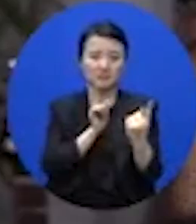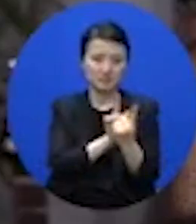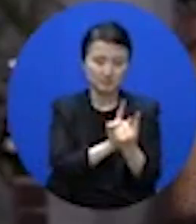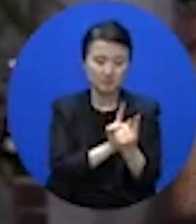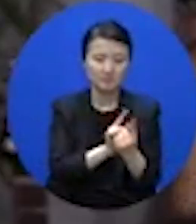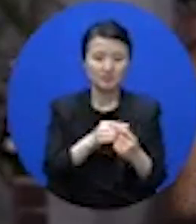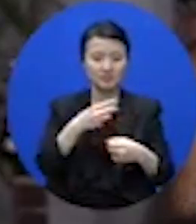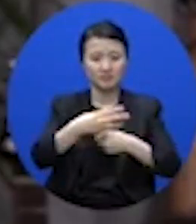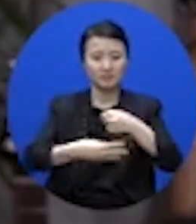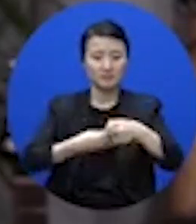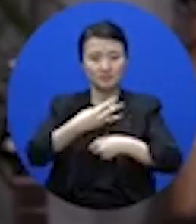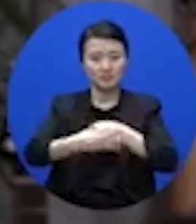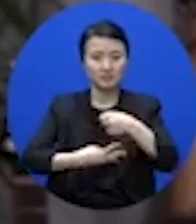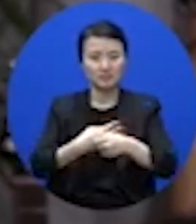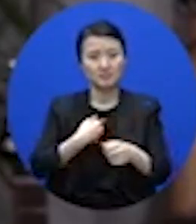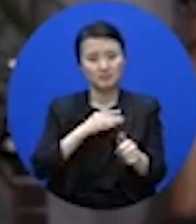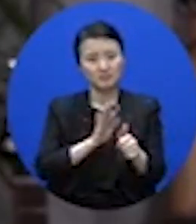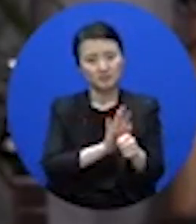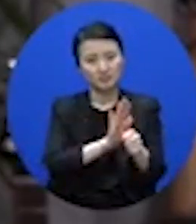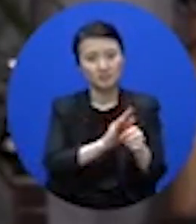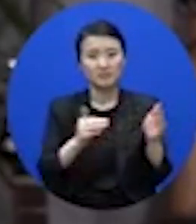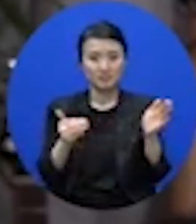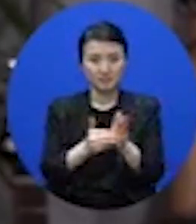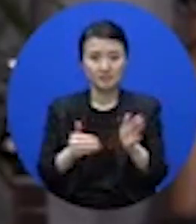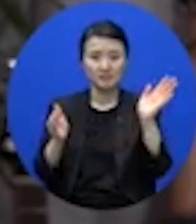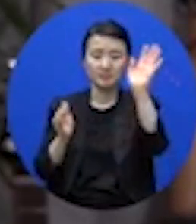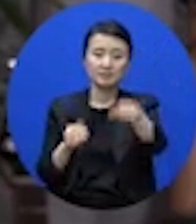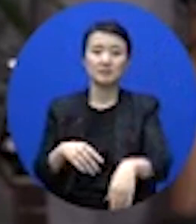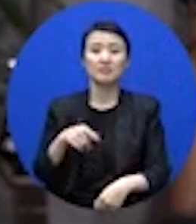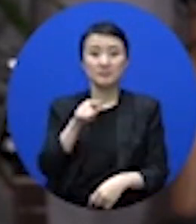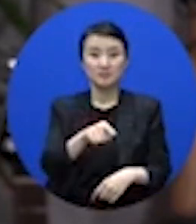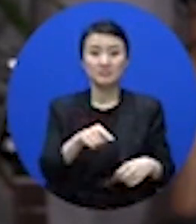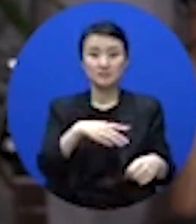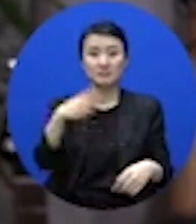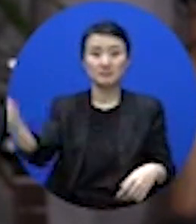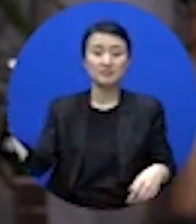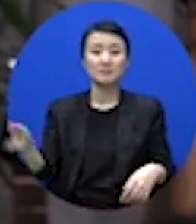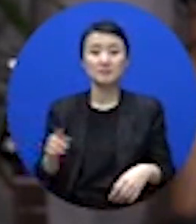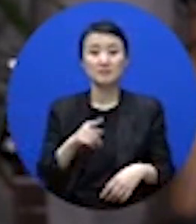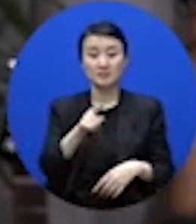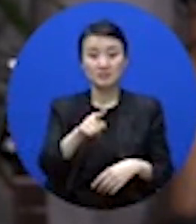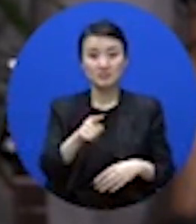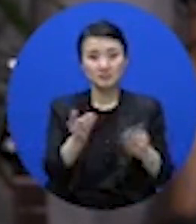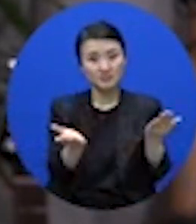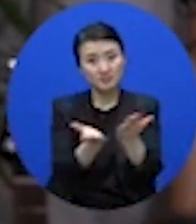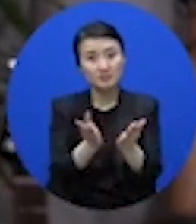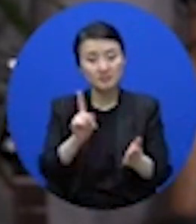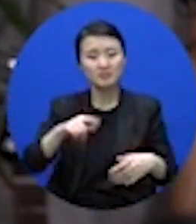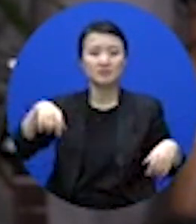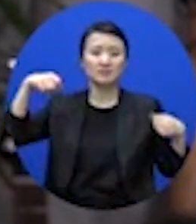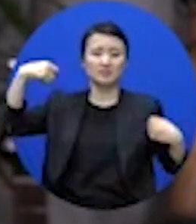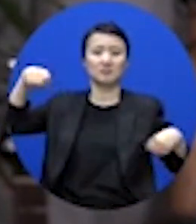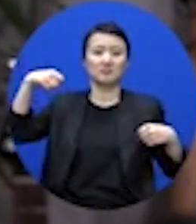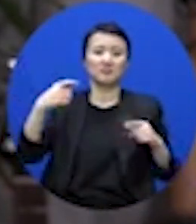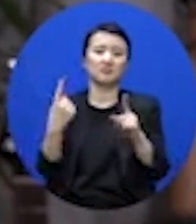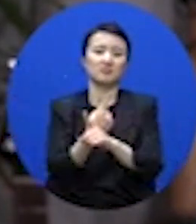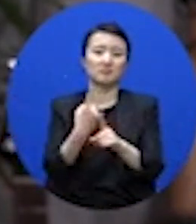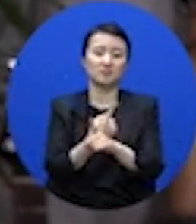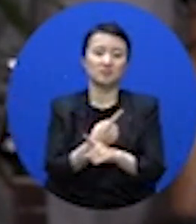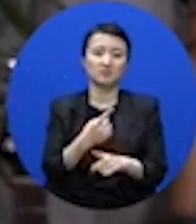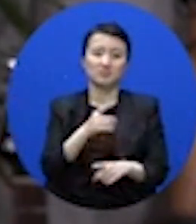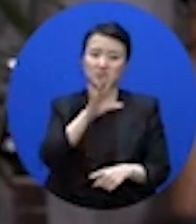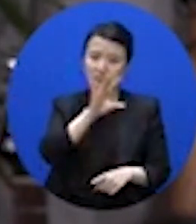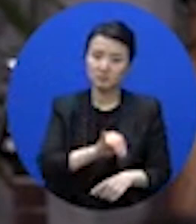지금 치료를 했는데 가장 강력한 그분에게 맞춤형 치료가 연극 치료더라고요.